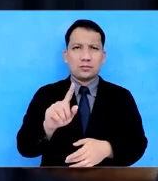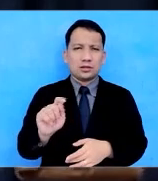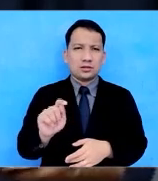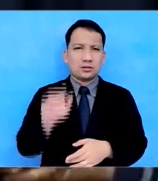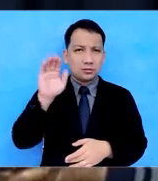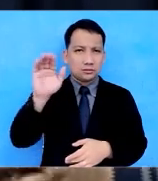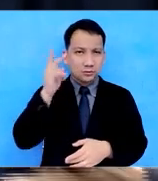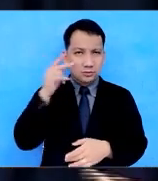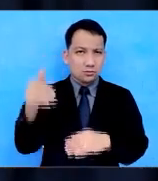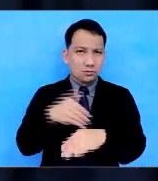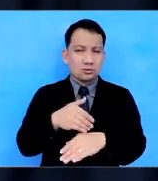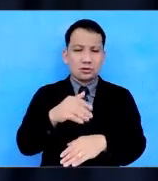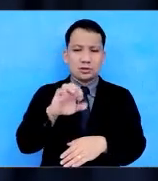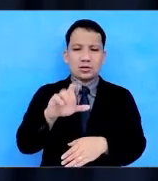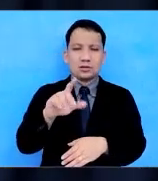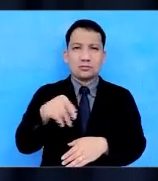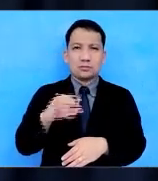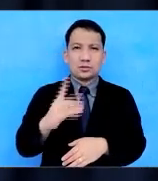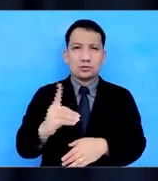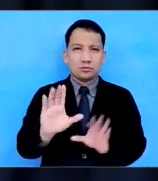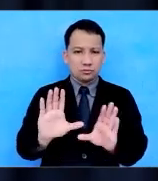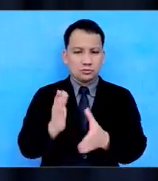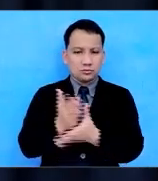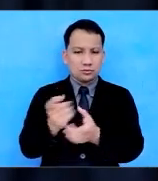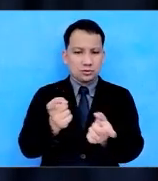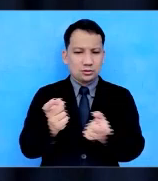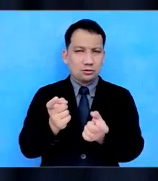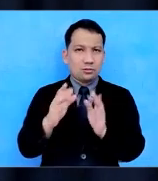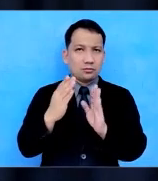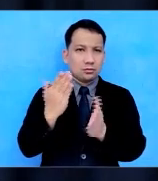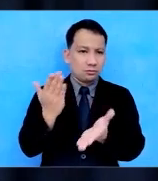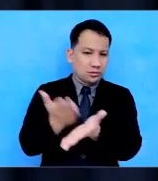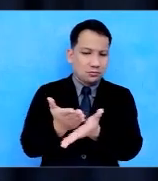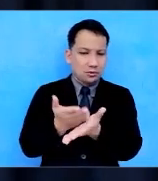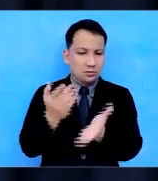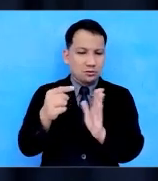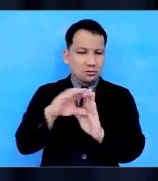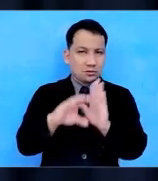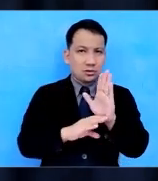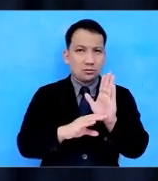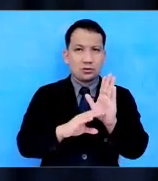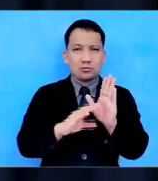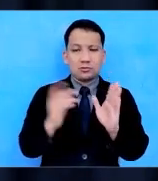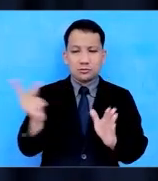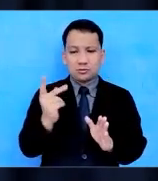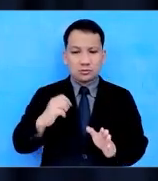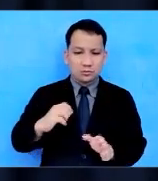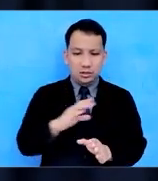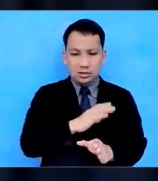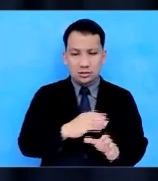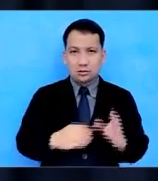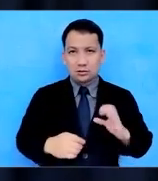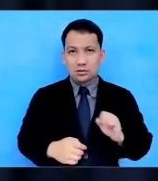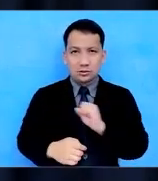Barzaga for a ceasefire and the heated discussions on charter change, calling instead for the leadership of both houses of Congress to hold a